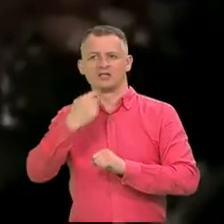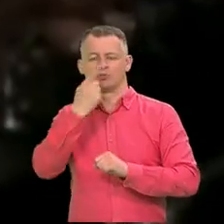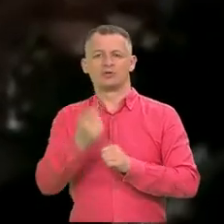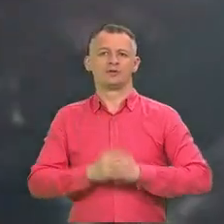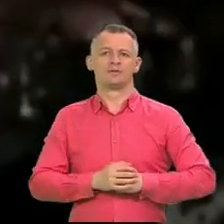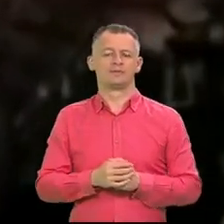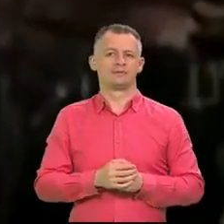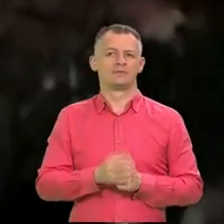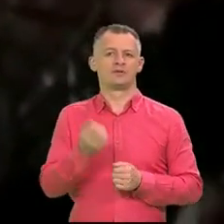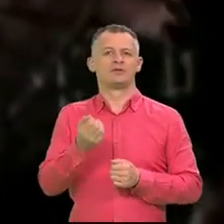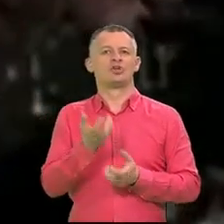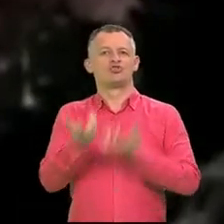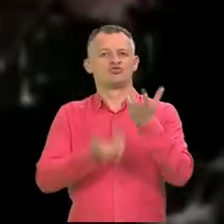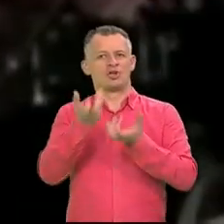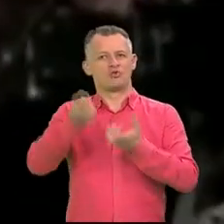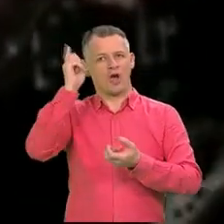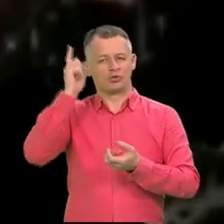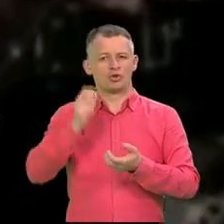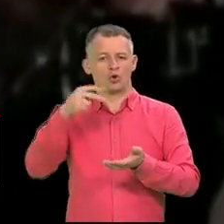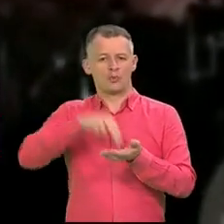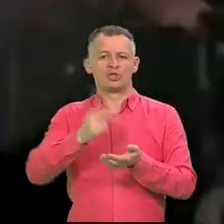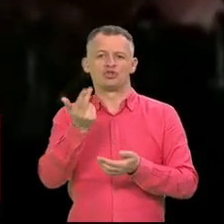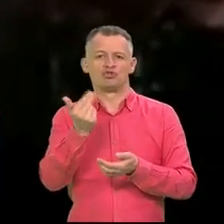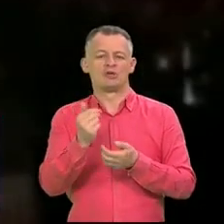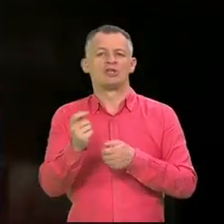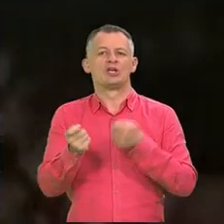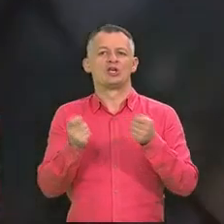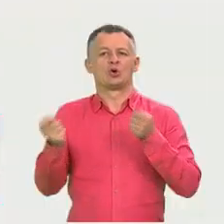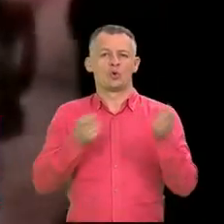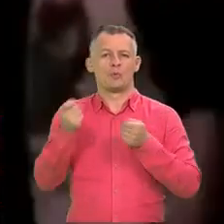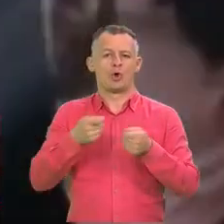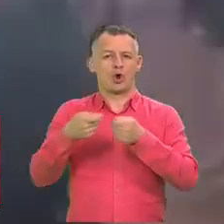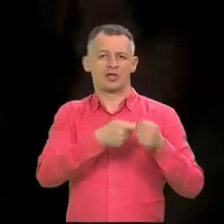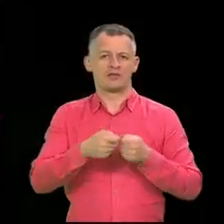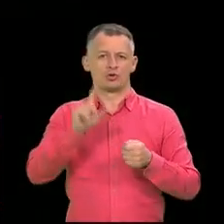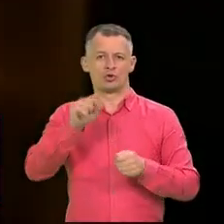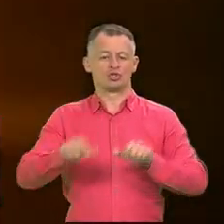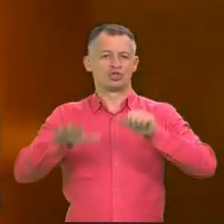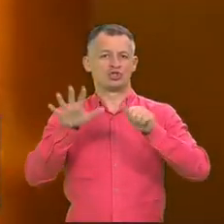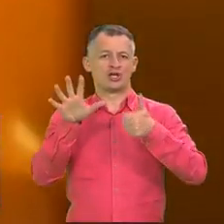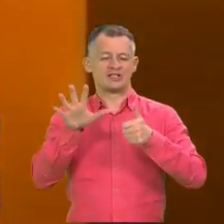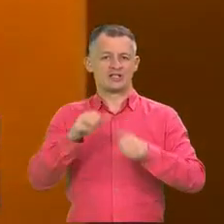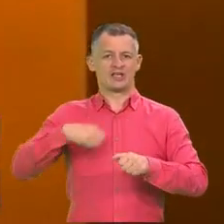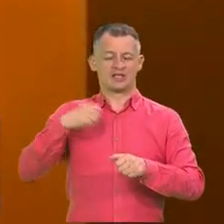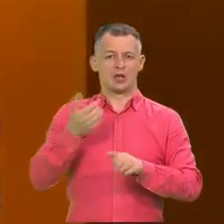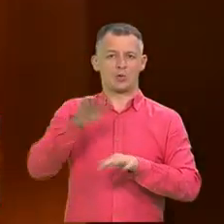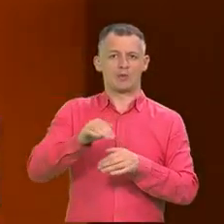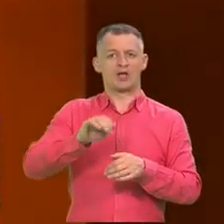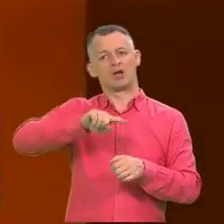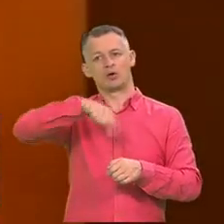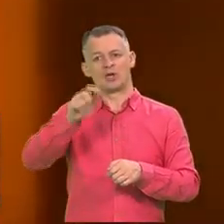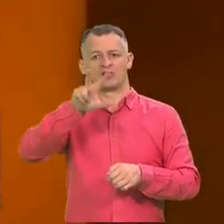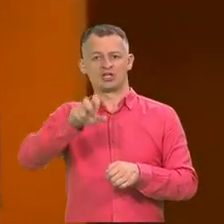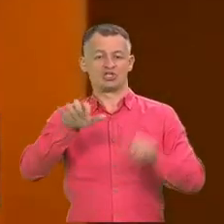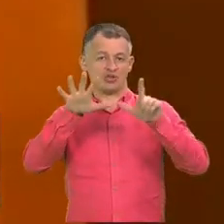În incendiul din noaptea de 30 octombrie 2015 de la clubul colectiv, 27 de tineri au murit pe loc. Alți 37 s-au stins